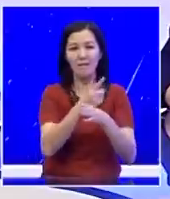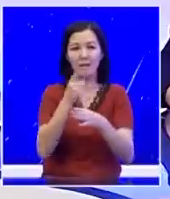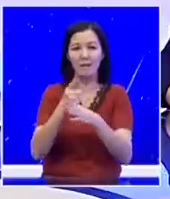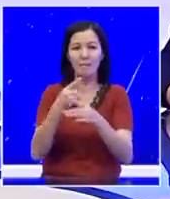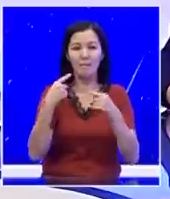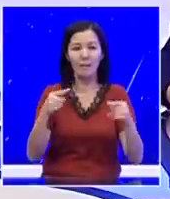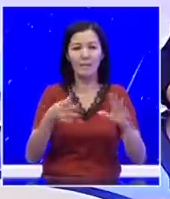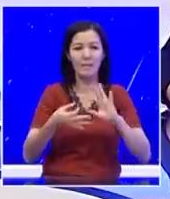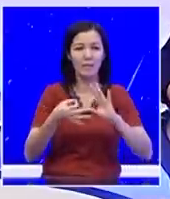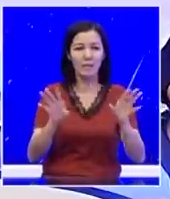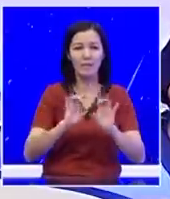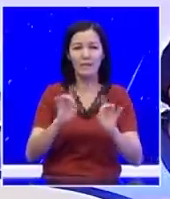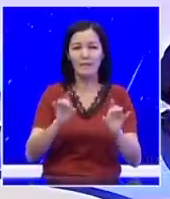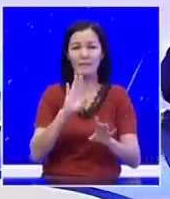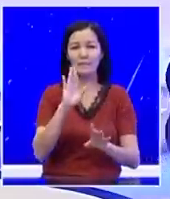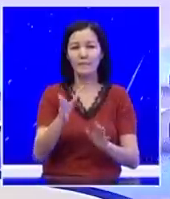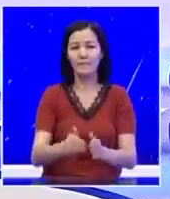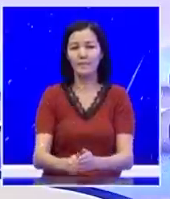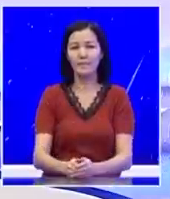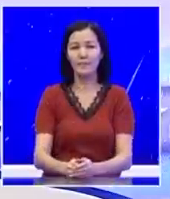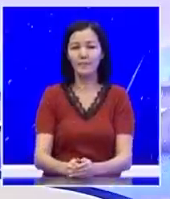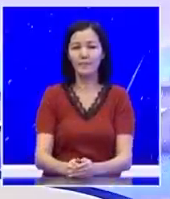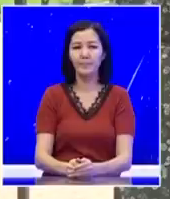жайлы тілшіміз Әмин Ағдайберген баяндасын.